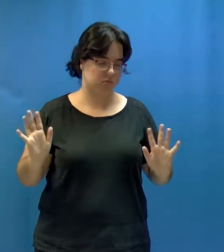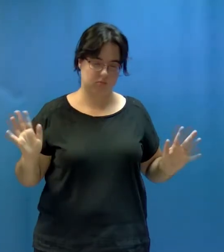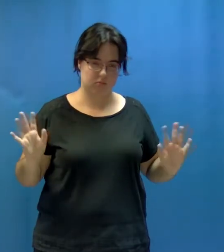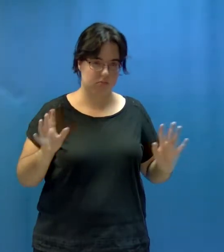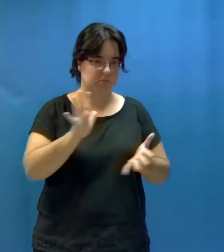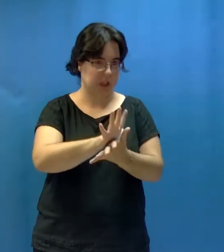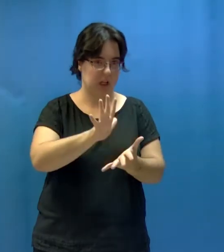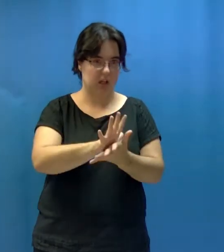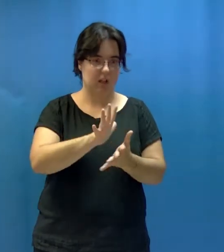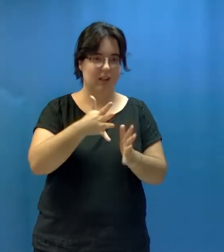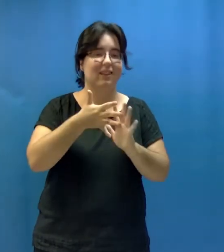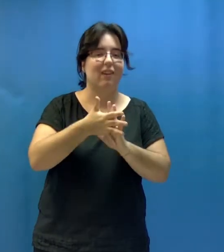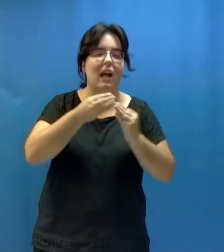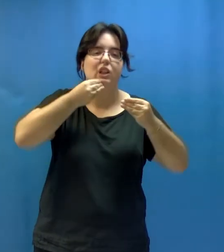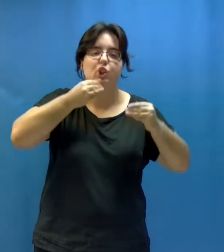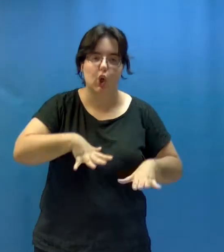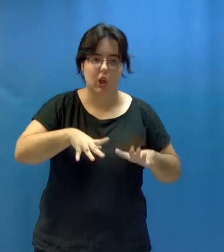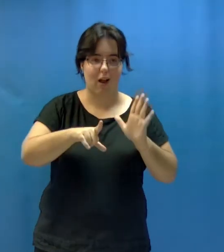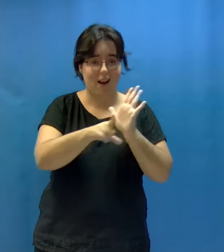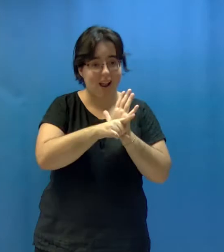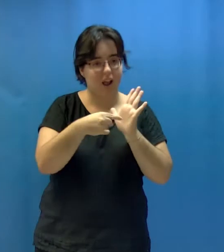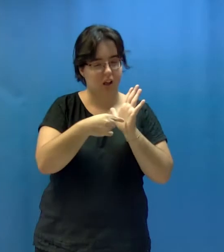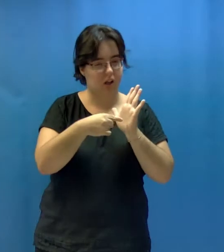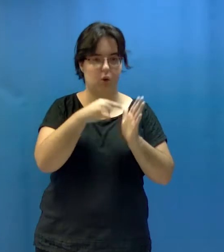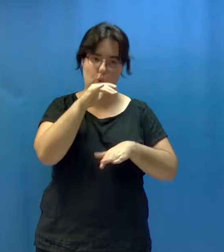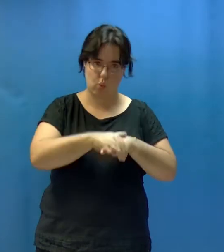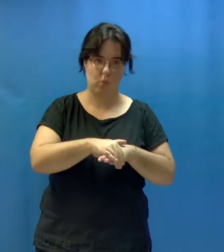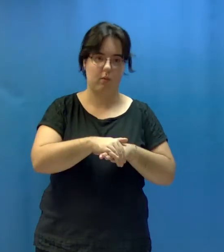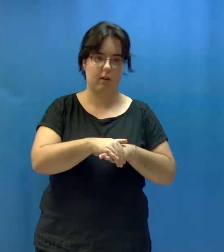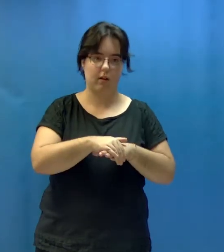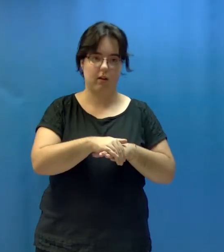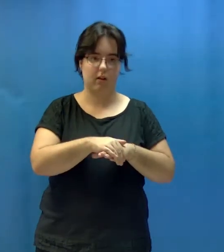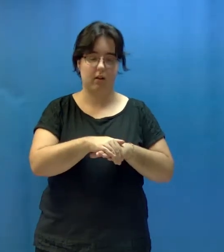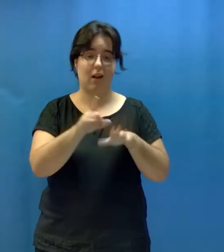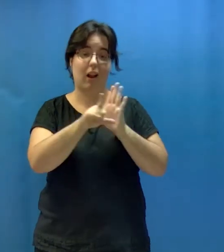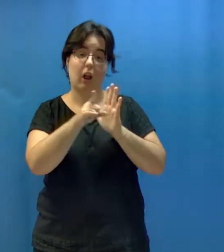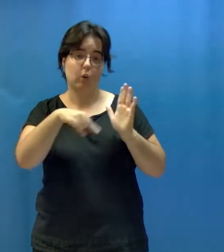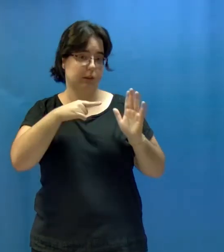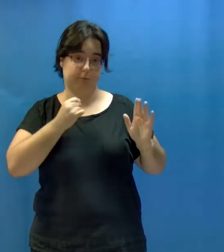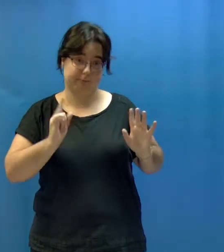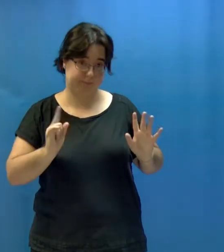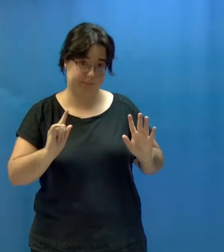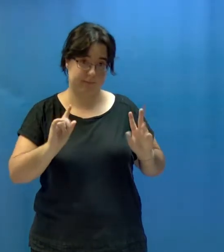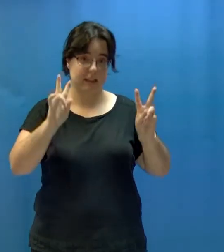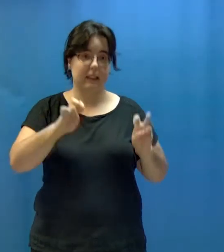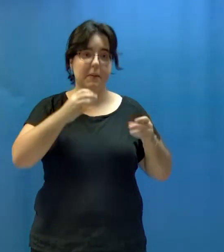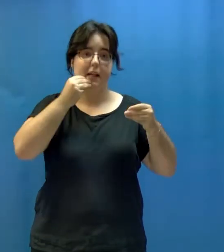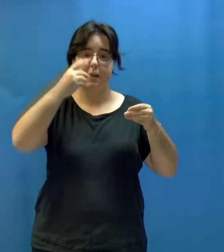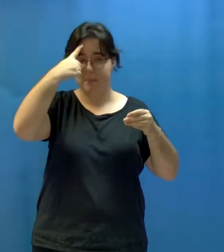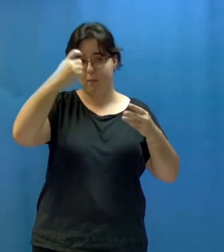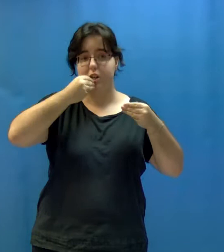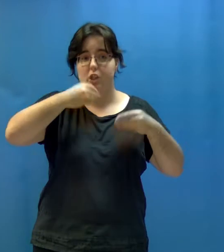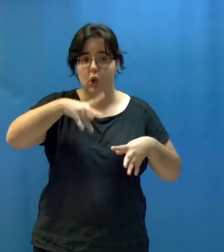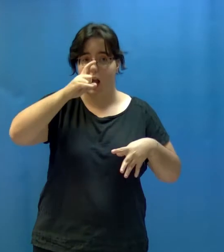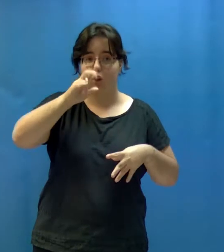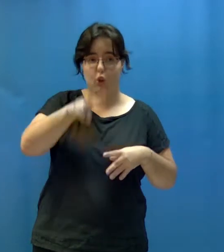es tracta d'història i de complir una llei, sí. Una llei que a vostès es fa molta grima. la llei de memòria històrica de 2007 i, per favor,